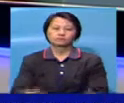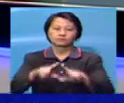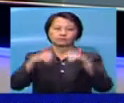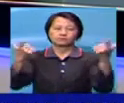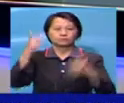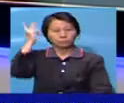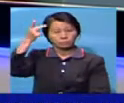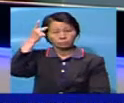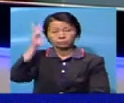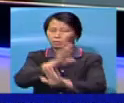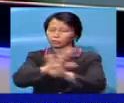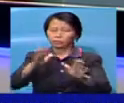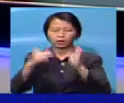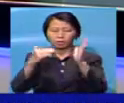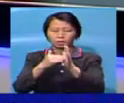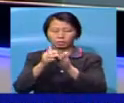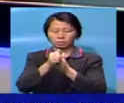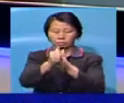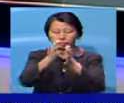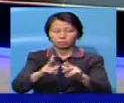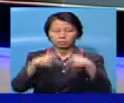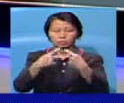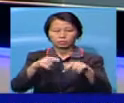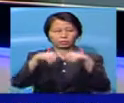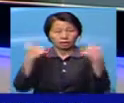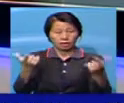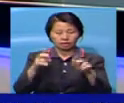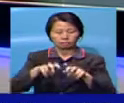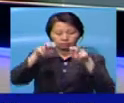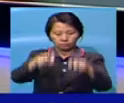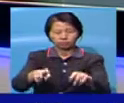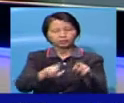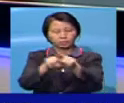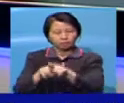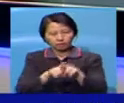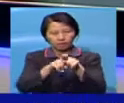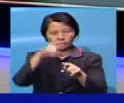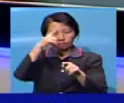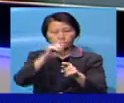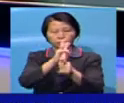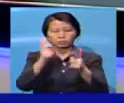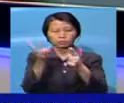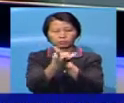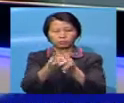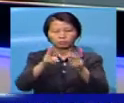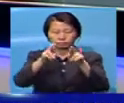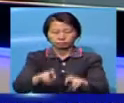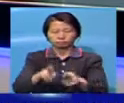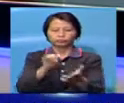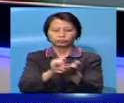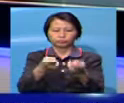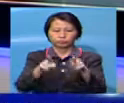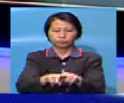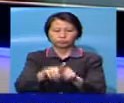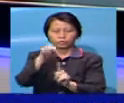Perbezaan politik bukannya penghalang untuk pemimpin parti berbeza turun padang bersama-sama demi kebajikan rakyat. Itulah yang berlaku